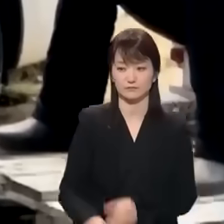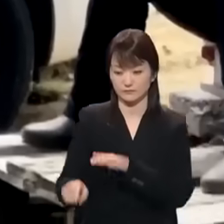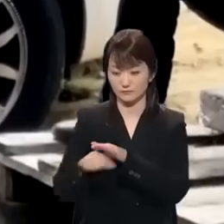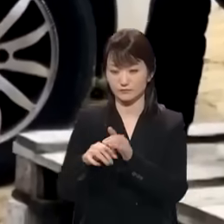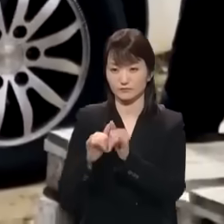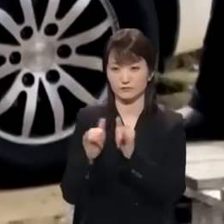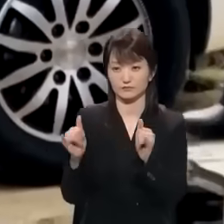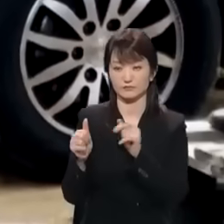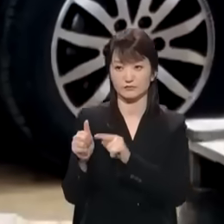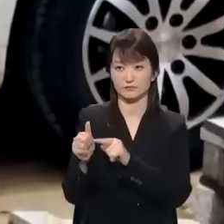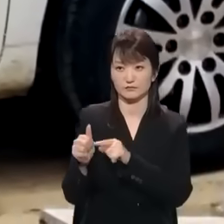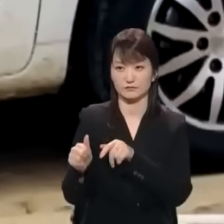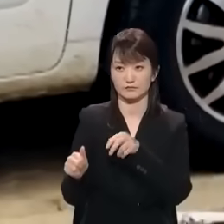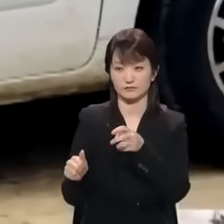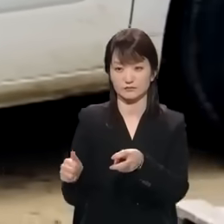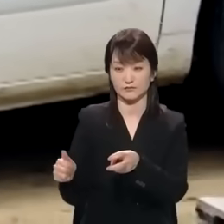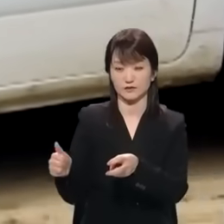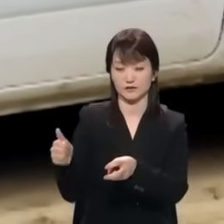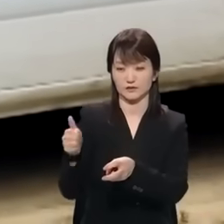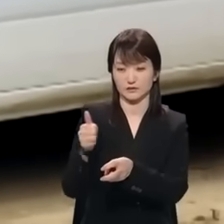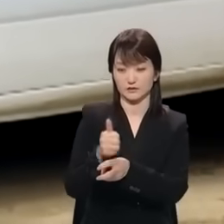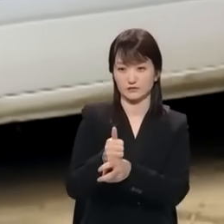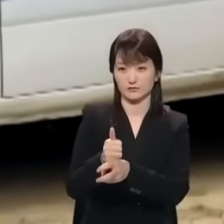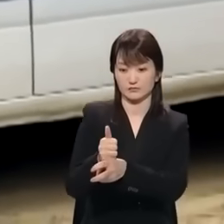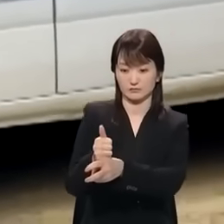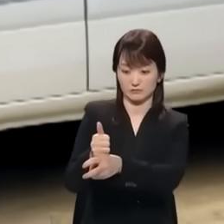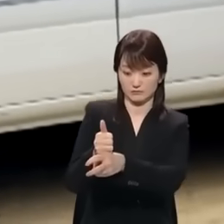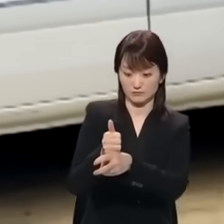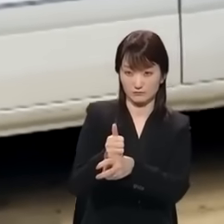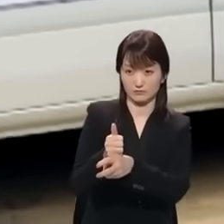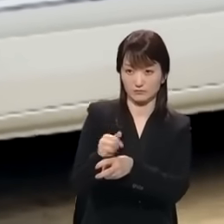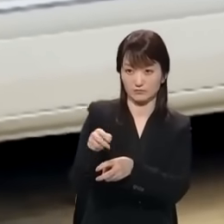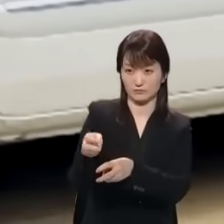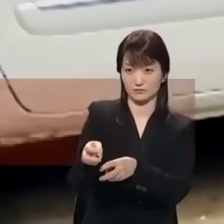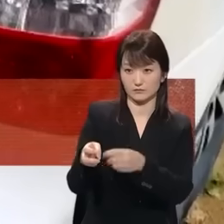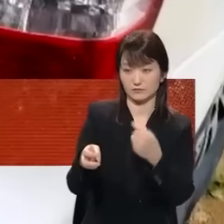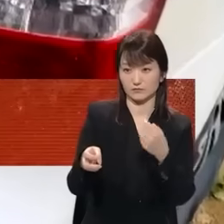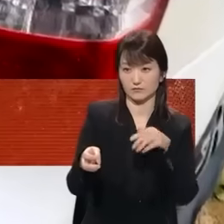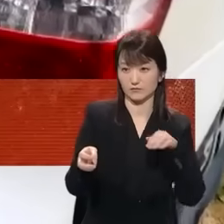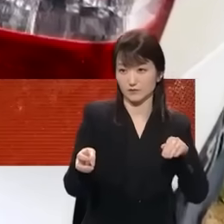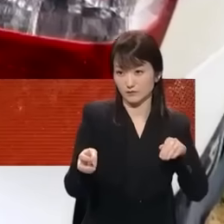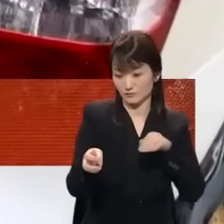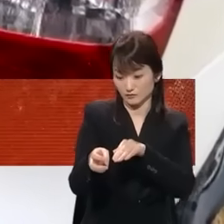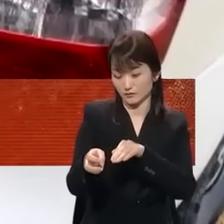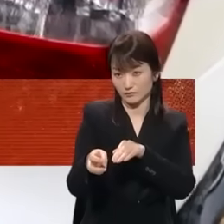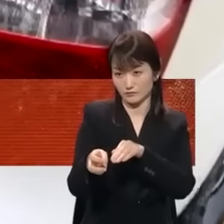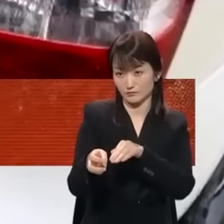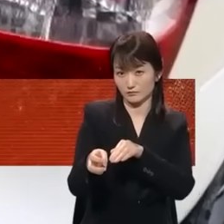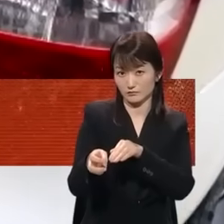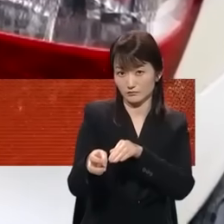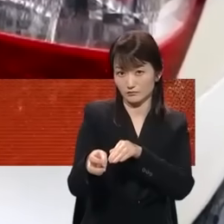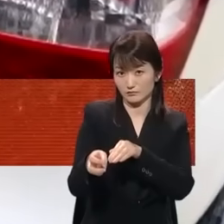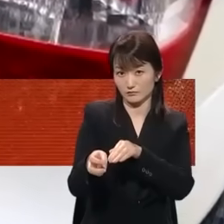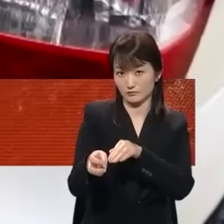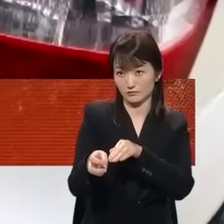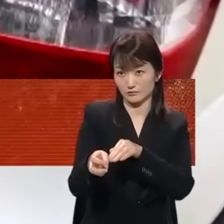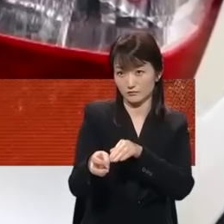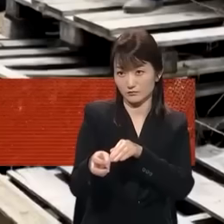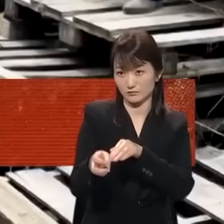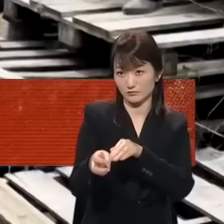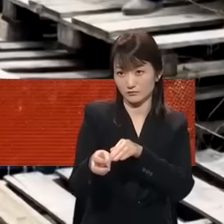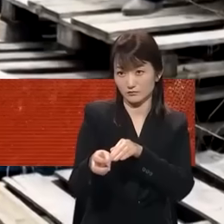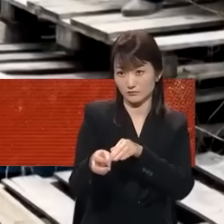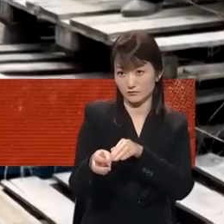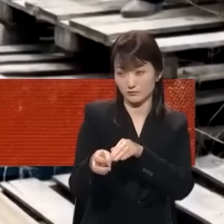분들이 차를 시동 걸고 뒤로 빼려고 하니까이 남성이 뒤에 차를 갖다 딱 댔어요 못도망가게니까 또망 가죠 못도망가게 한